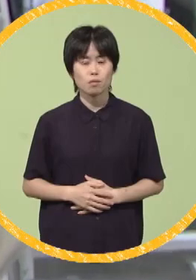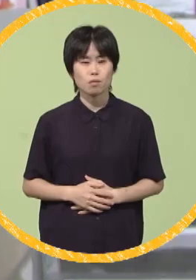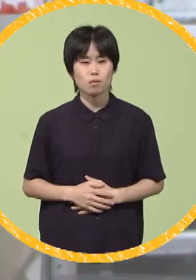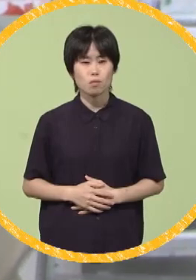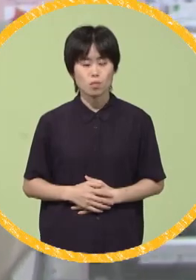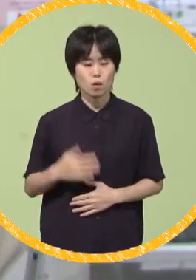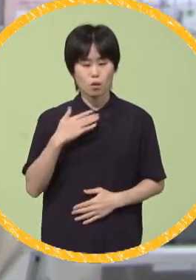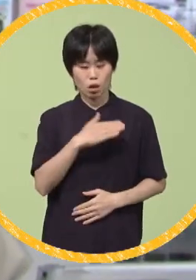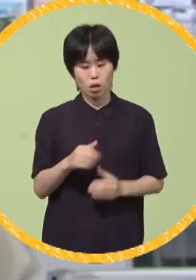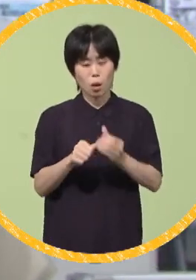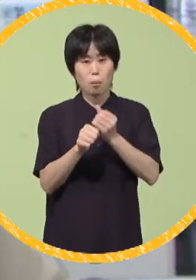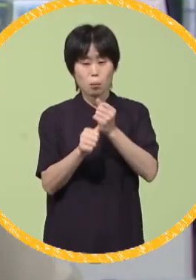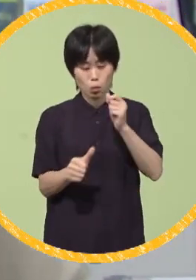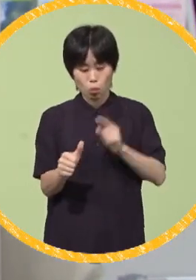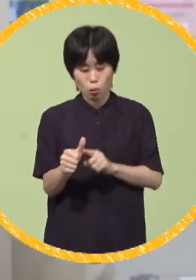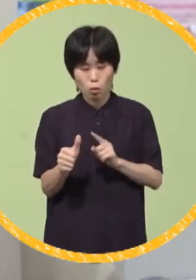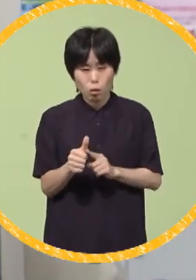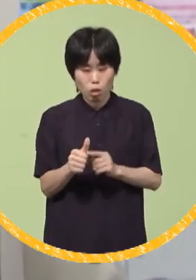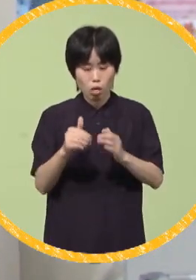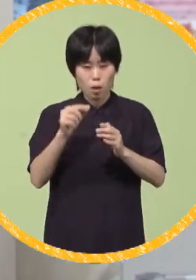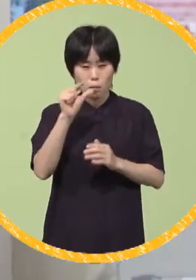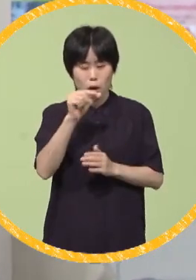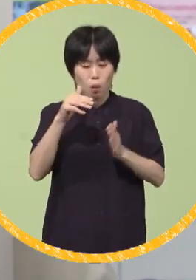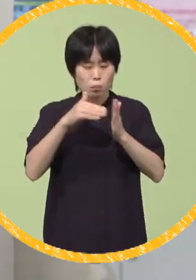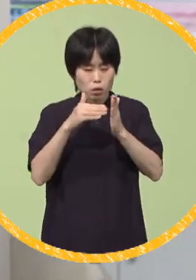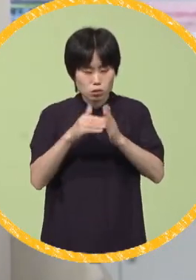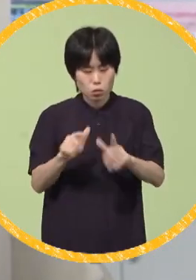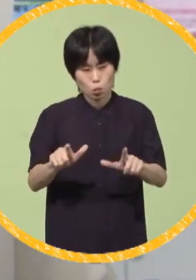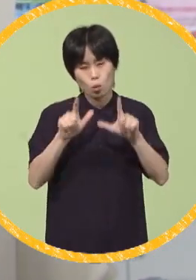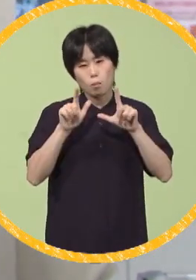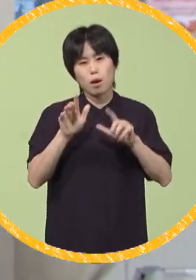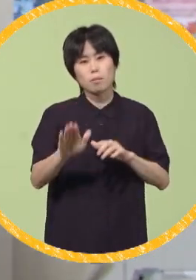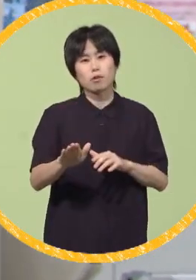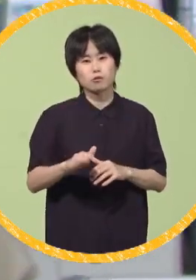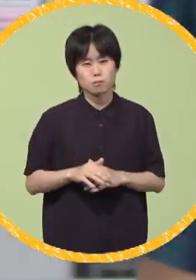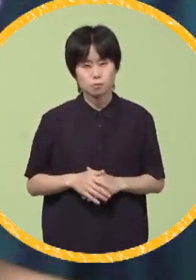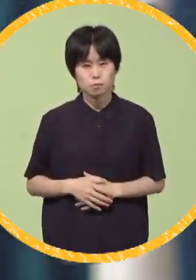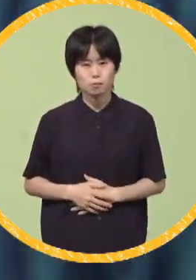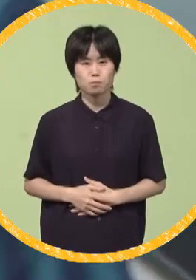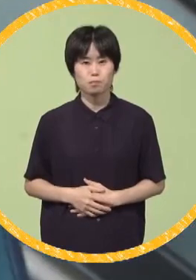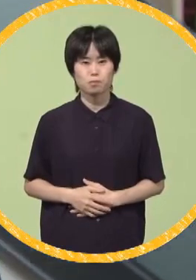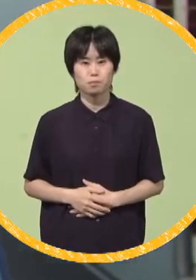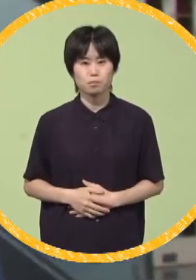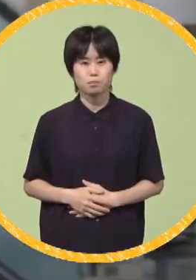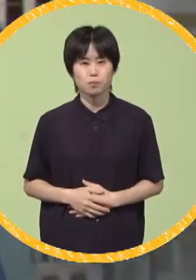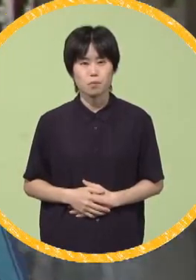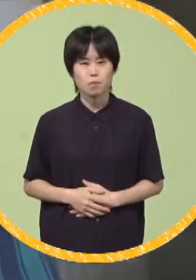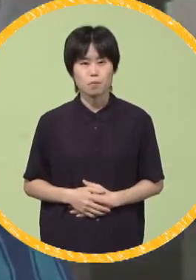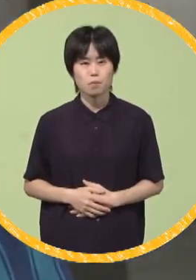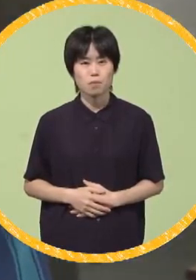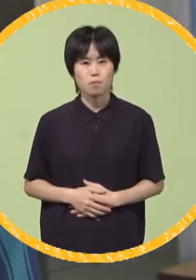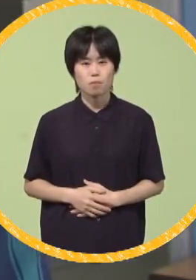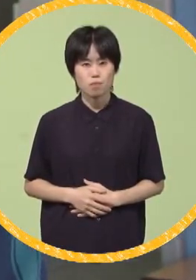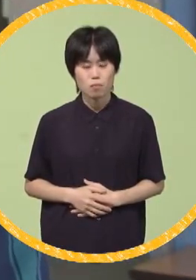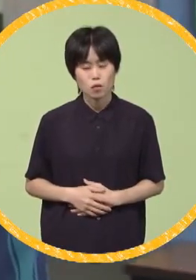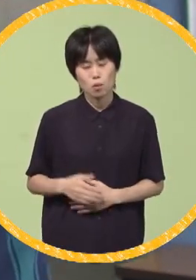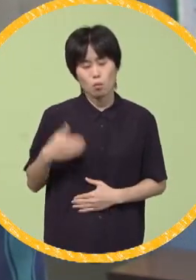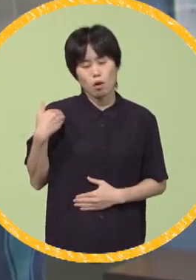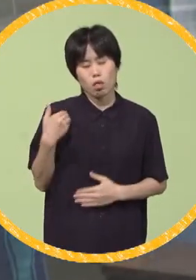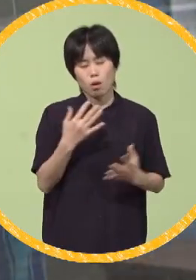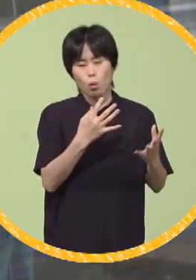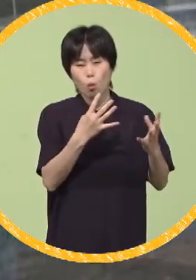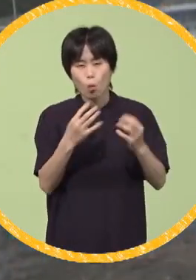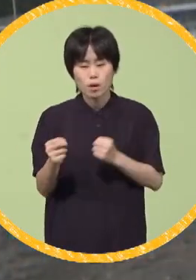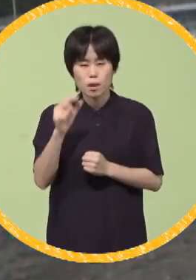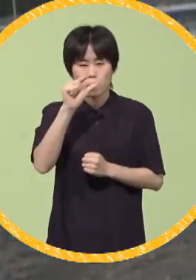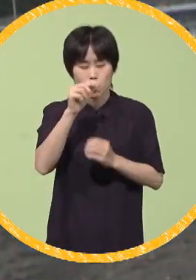排泄物の中からマイクロプラスチックが見つかったという報告もあります。 まだ分かっていないことが多いマ